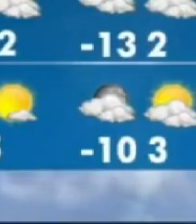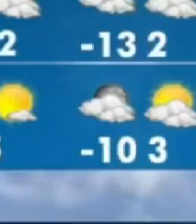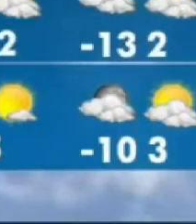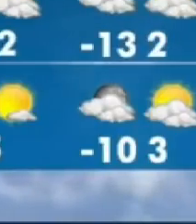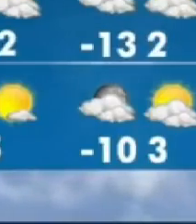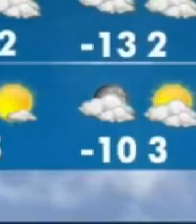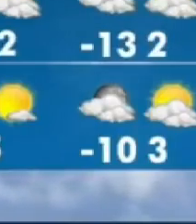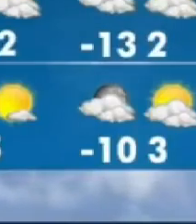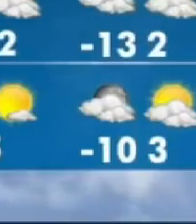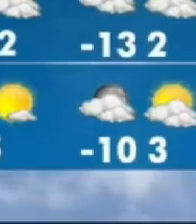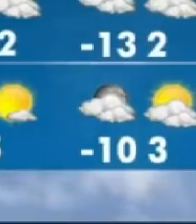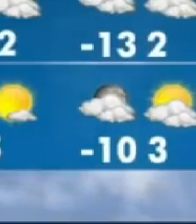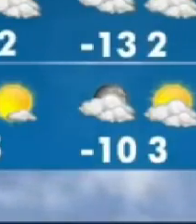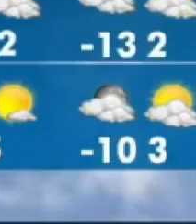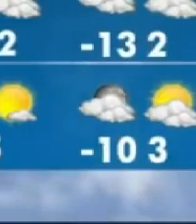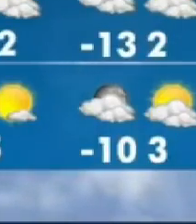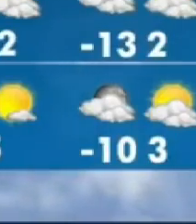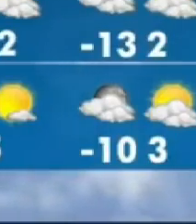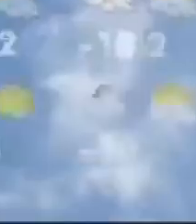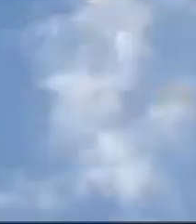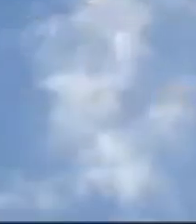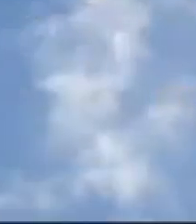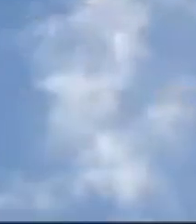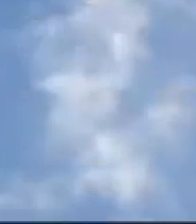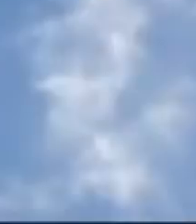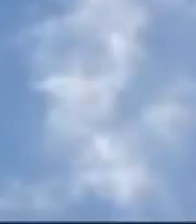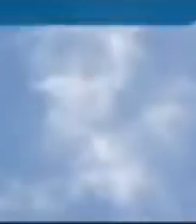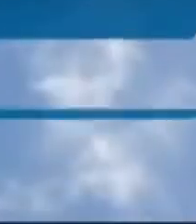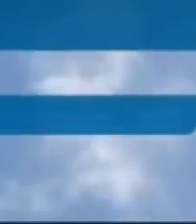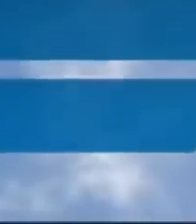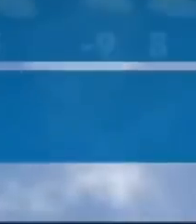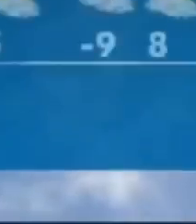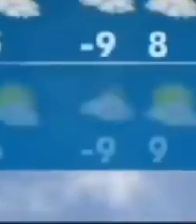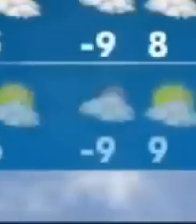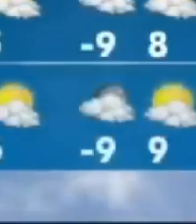Мандалговьд чөндө 20, өдөртөө 7 градус хүйтэн.